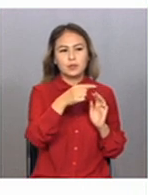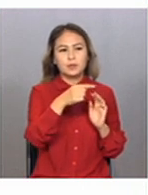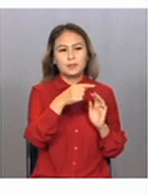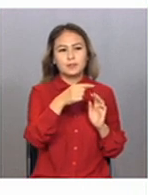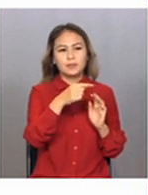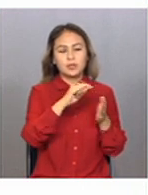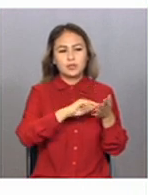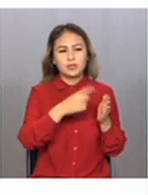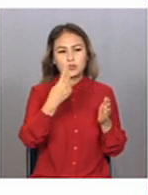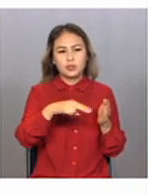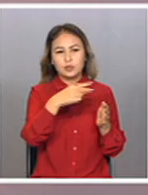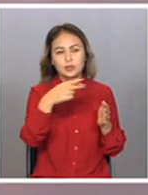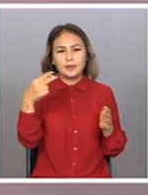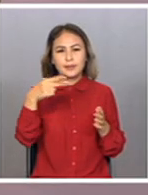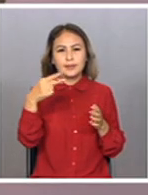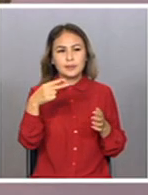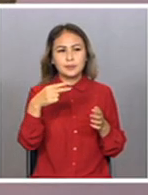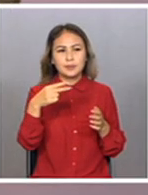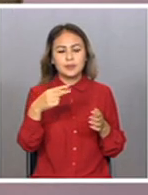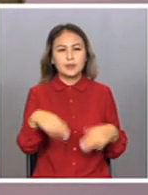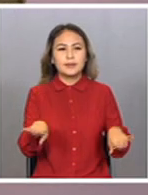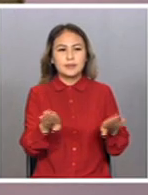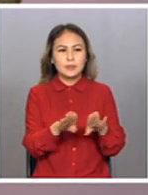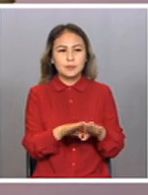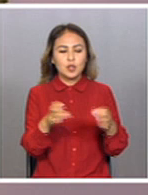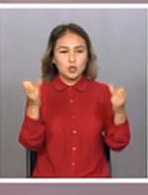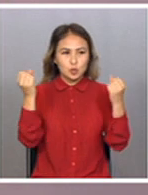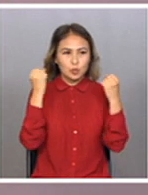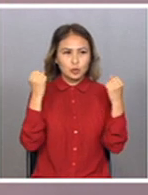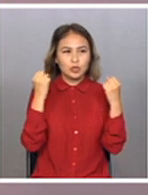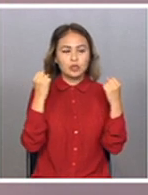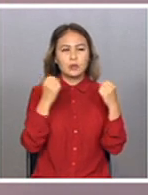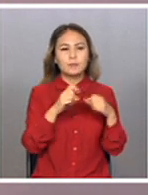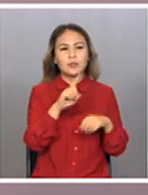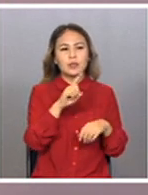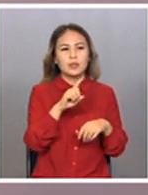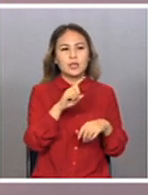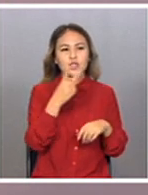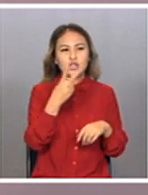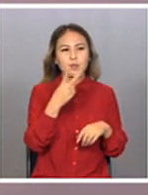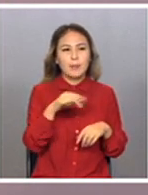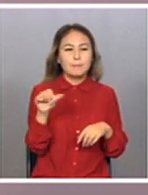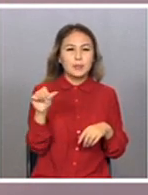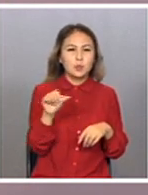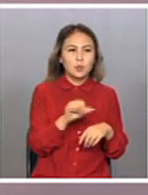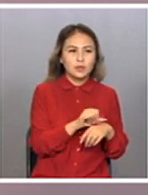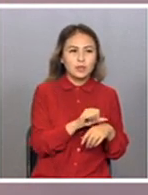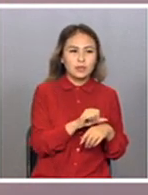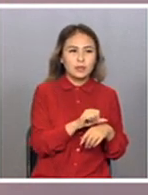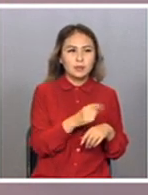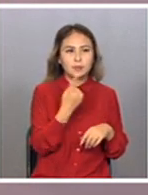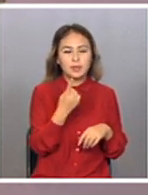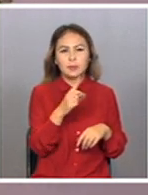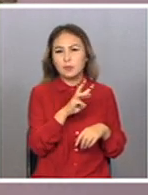көбейтіндісі 2000-ға тең. Демек, спортшы 20 минутта минутына 100